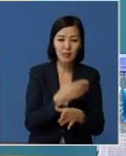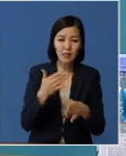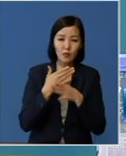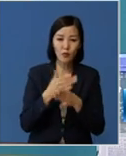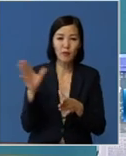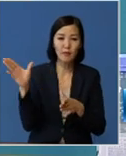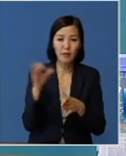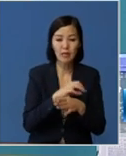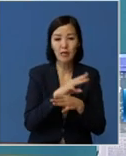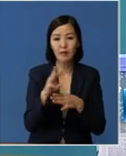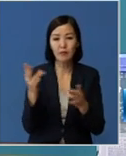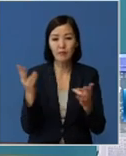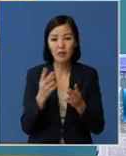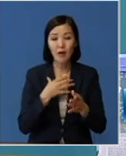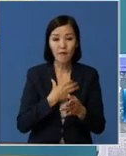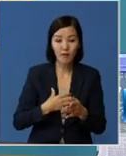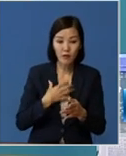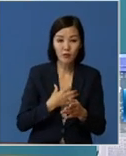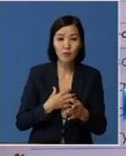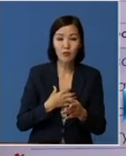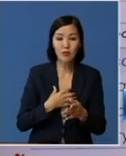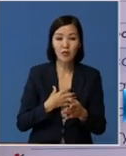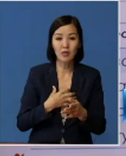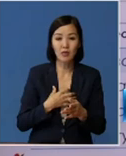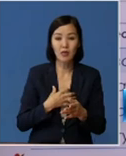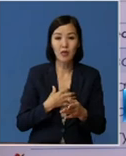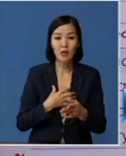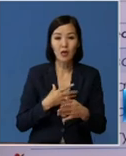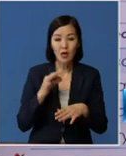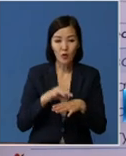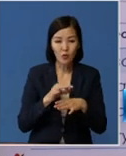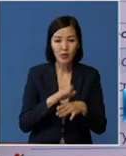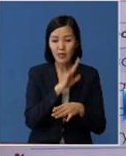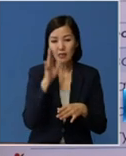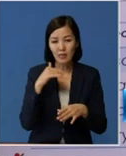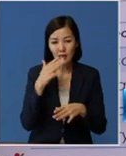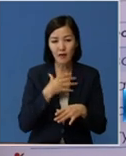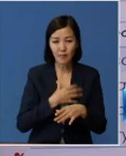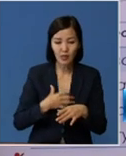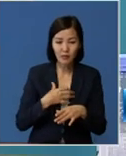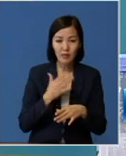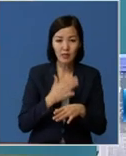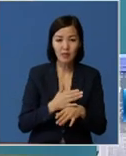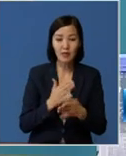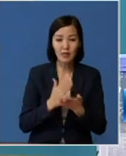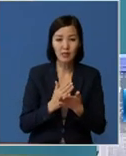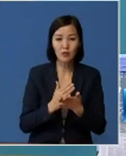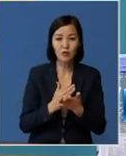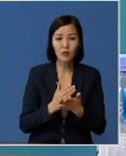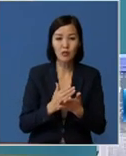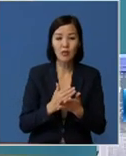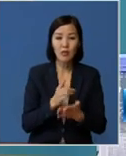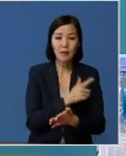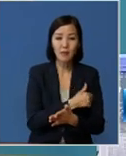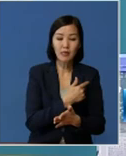медицинское. Многие дети сейчас же волнуются, переживать это, или родители будут волноваться. Поэтому соның бәрін қарап, чтобы никаких